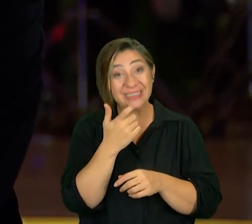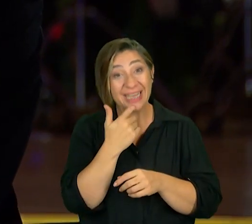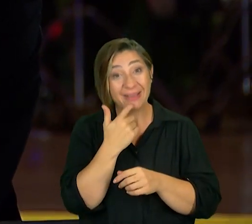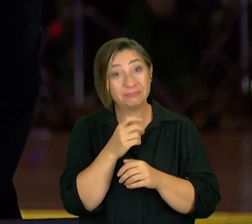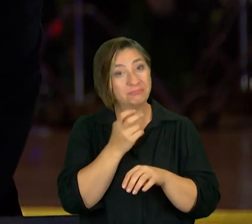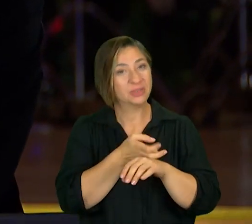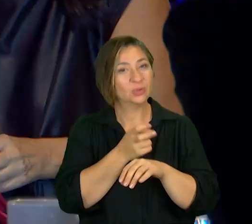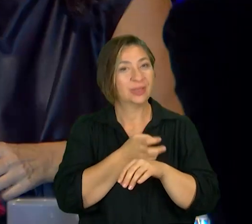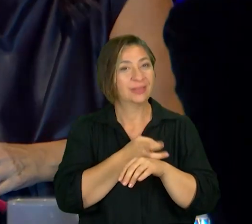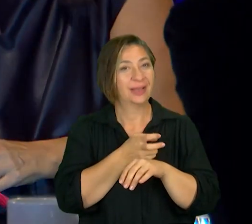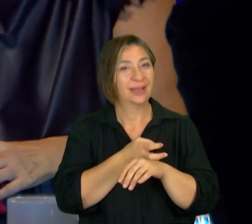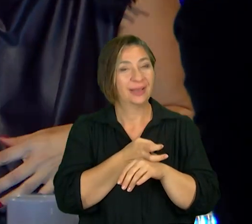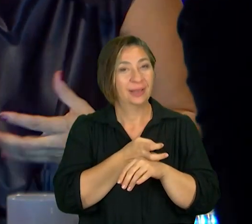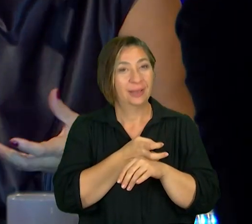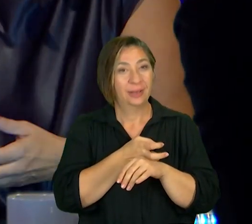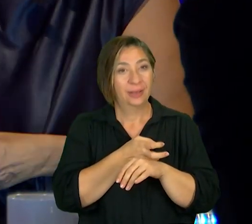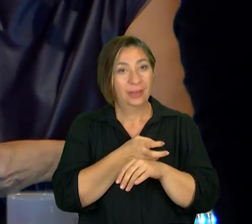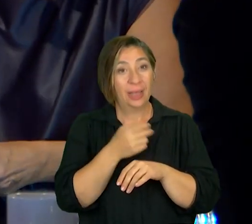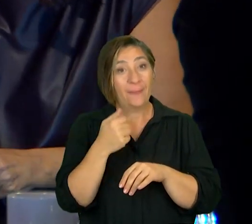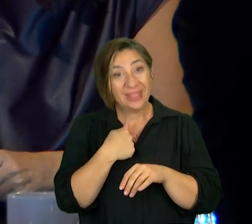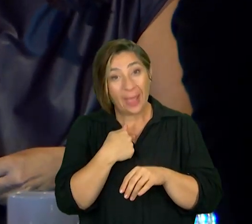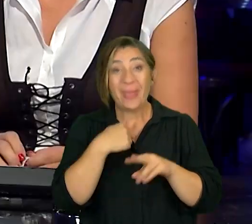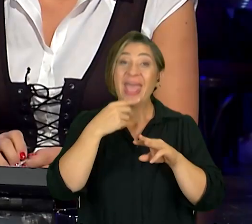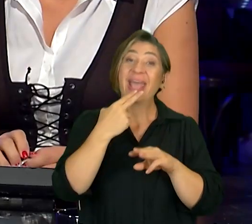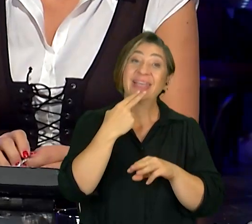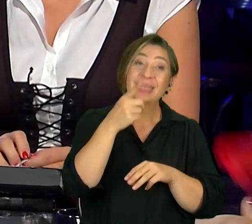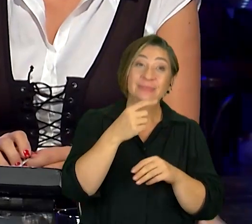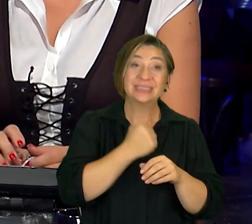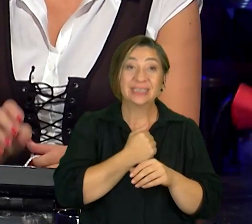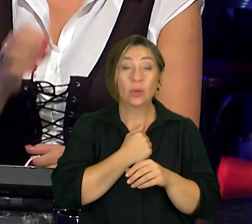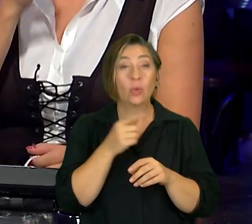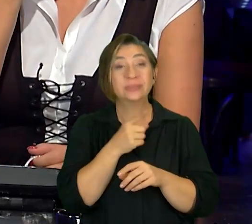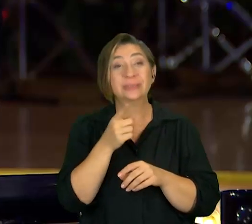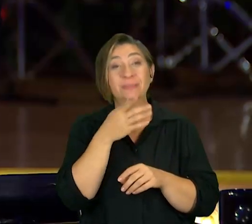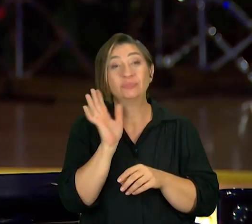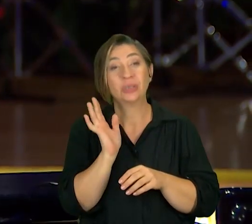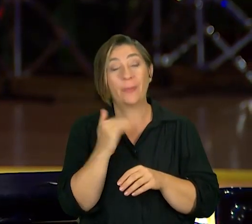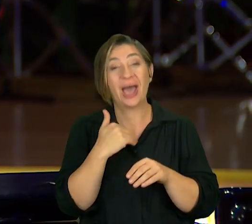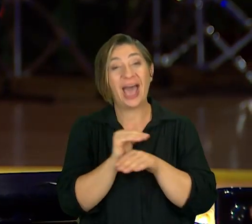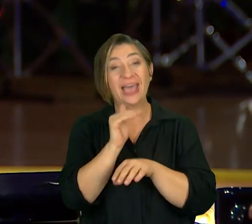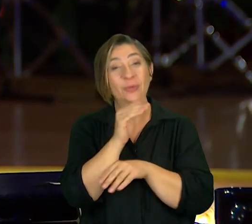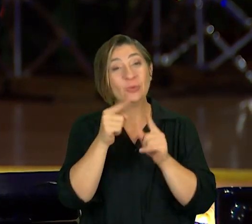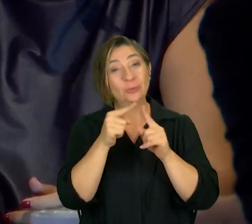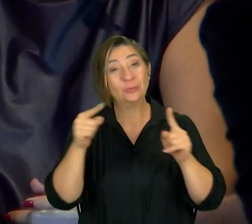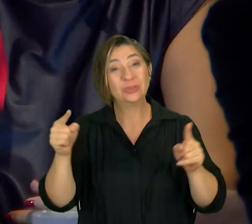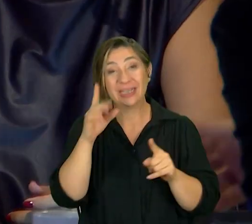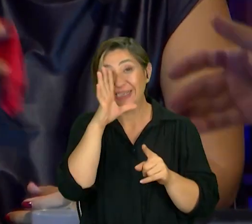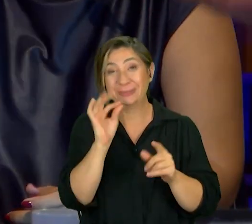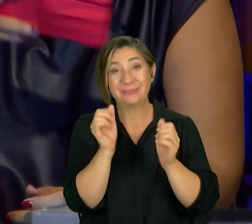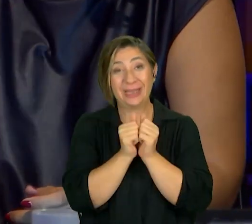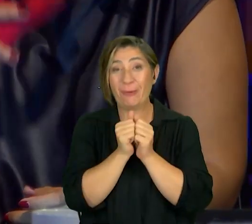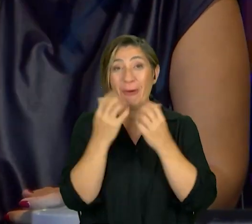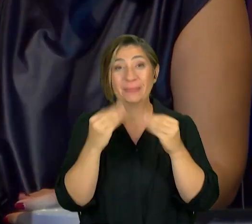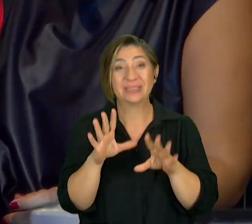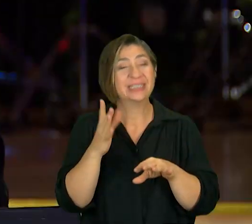sene. Sahnede söylüyorlar. Eda'dan mı sıkılırdın benden mi yani? Hangi? Ben de orasını bilemeyeceğim ama ben hayatımı hiç o kadar uzun süre kimseyle geçirmedim.